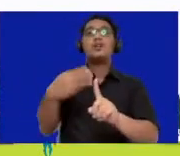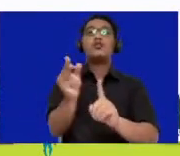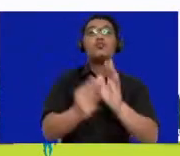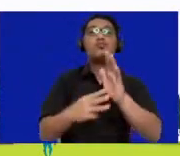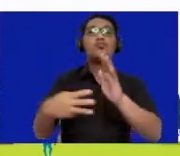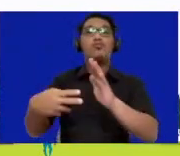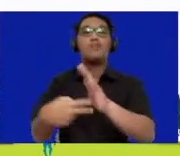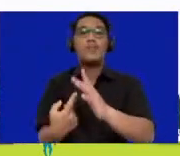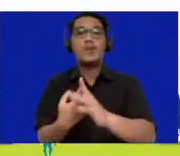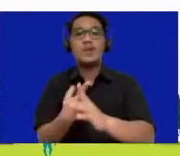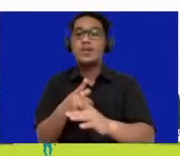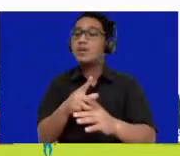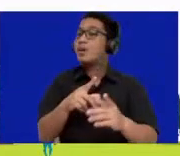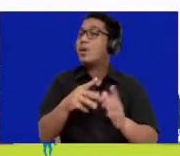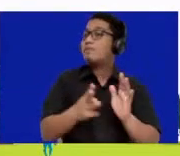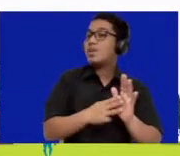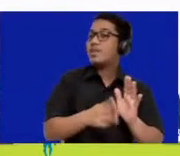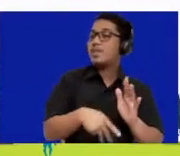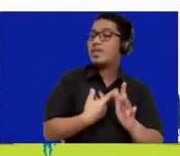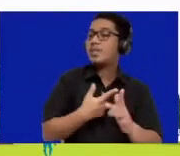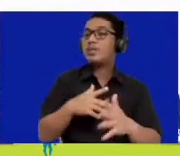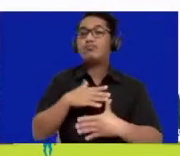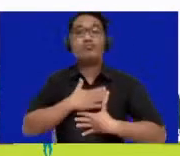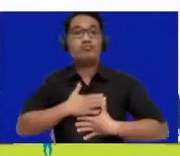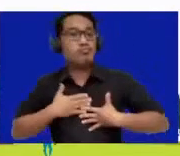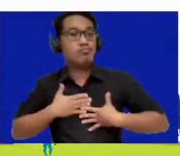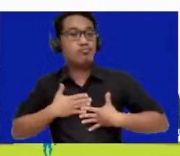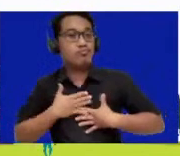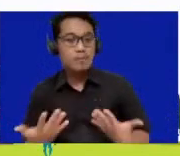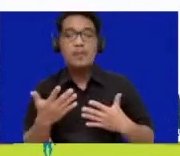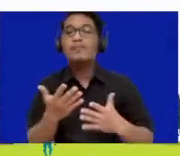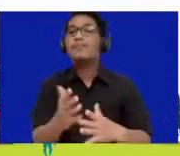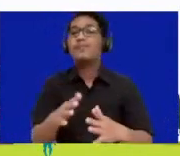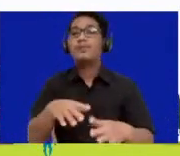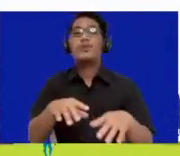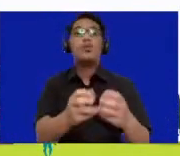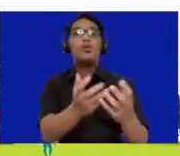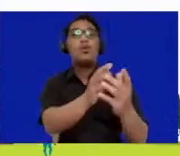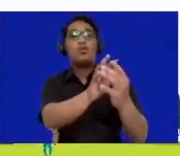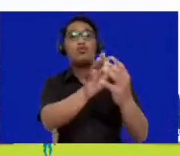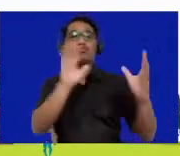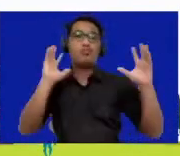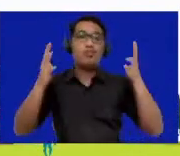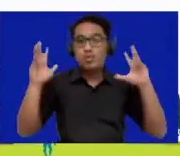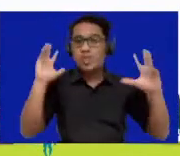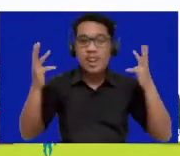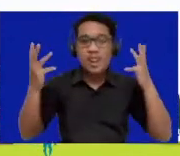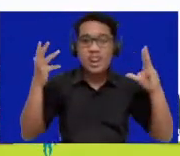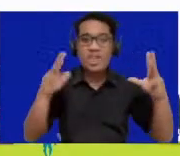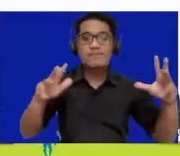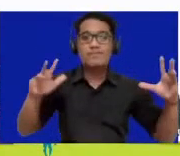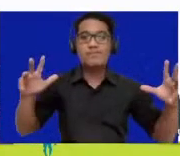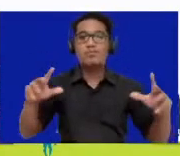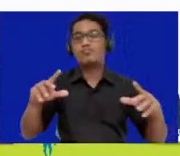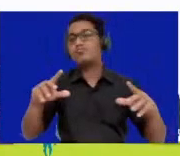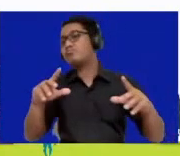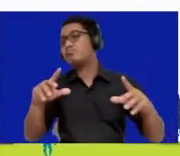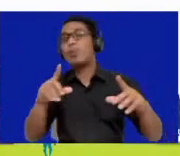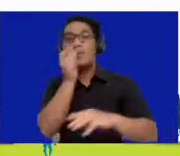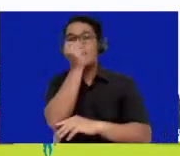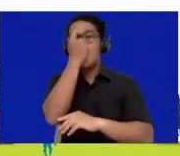bisa dinikmati adalah perwujudan hutan untuk green belt atau sabuk hijau.